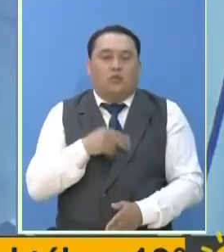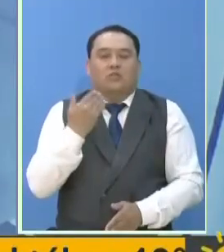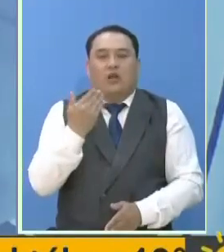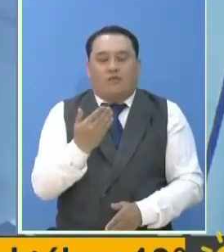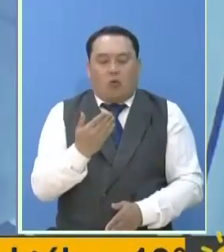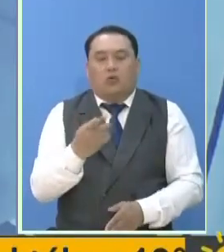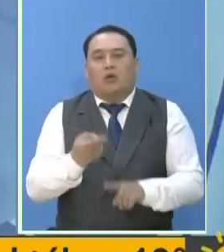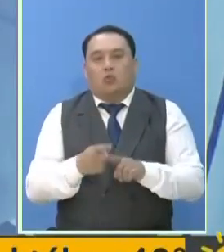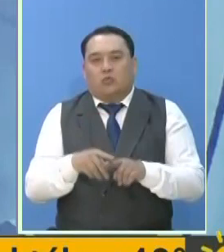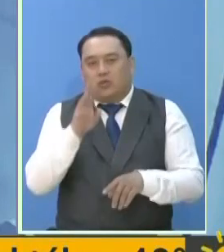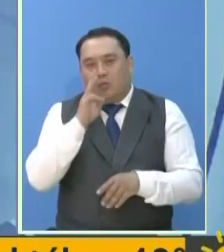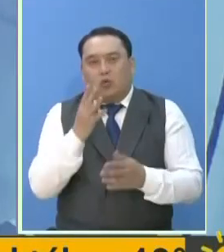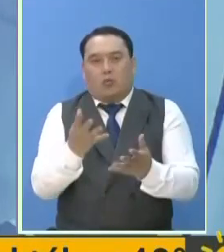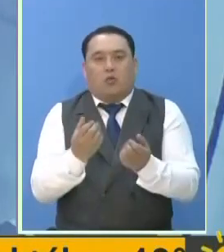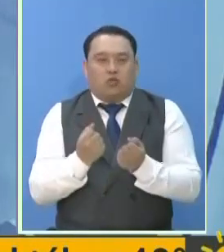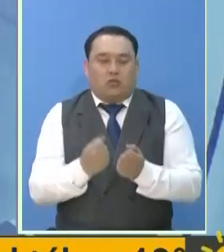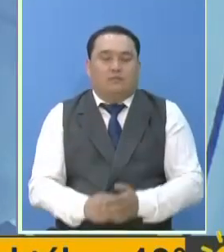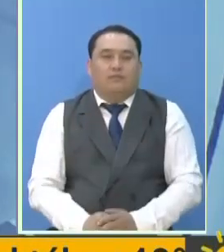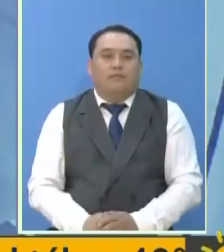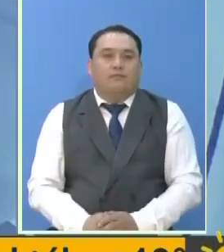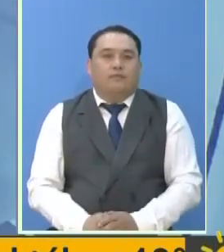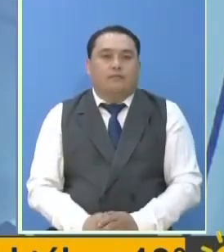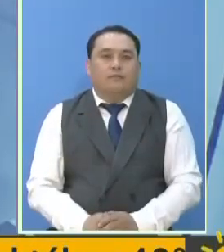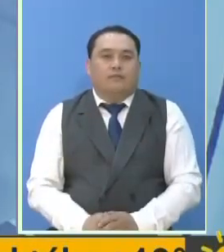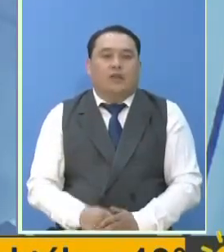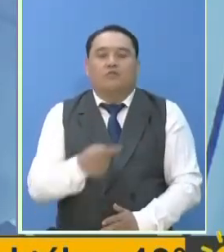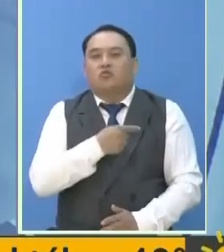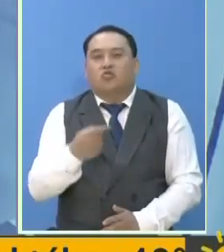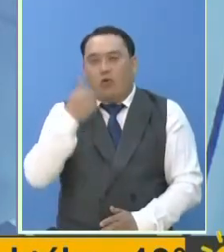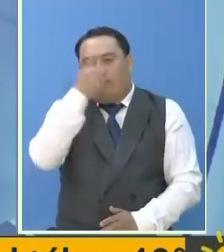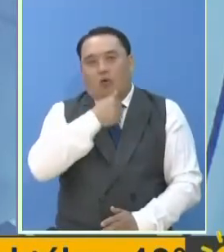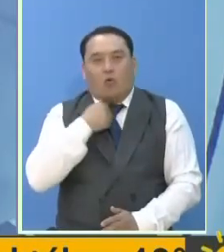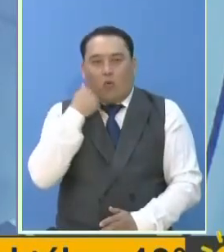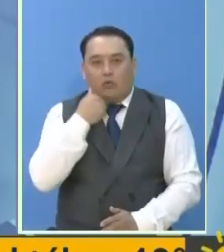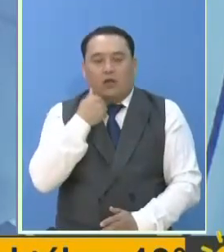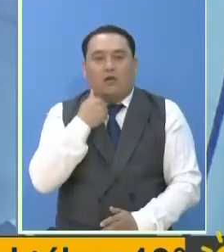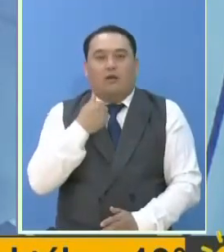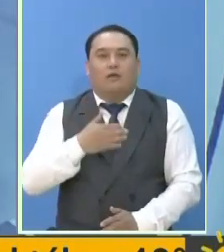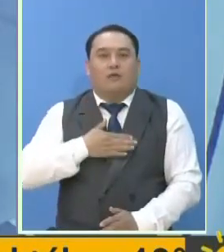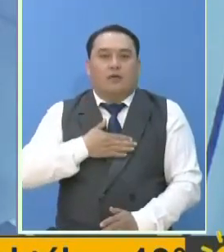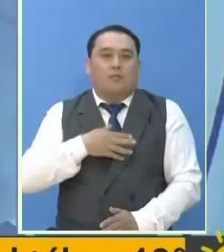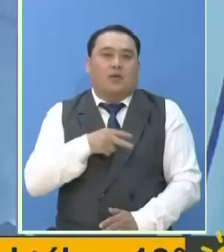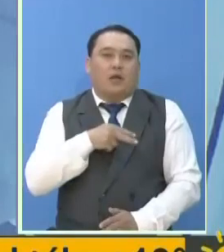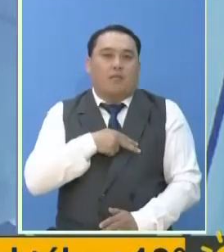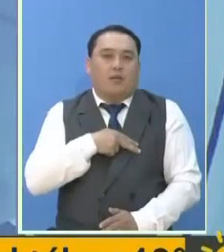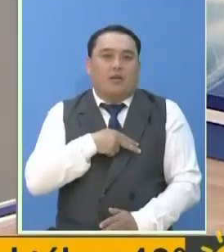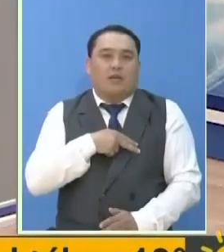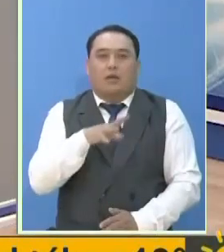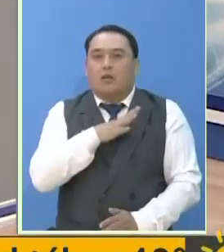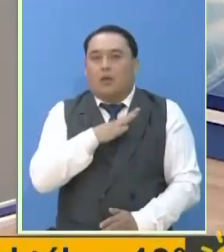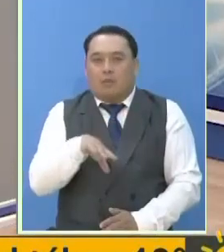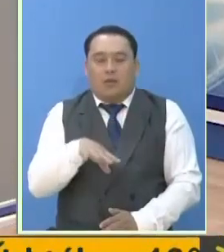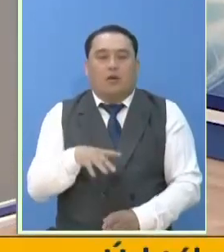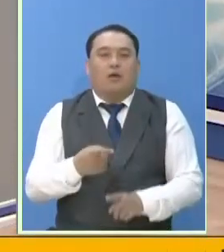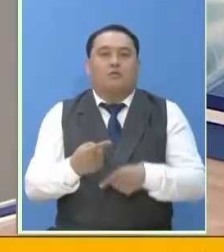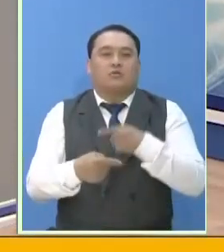заработной платы, которую ты получаешь. Но, правда, вот в течение года мы, как в пилотном проекте, допустим, премии у нас вообще практически не было.